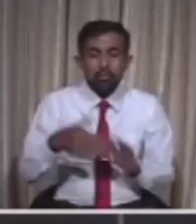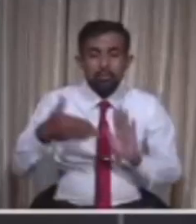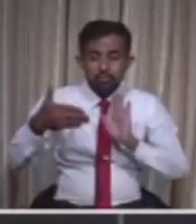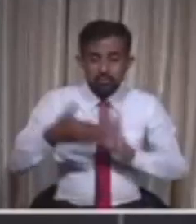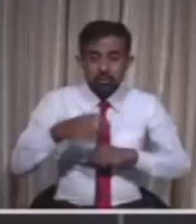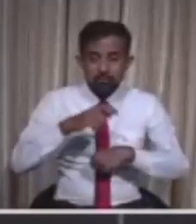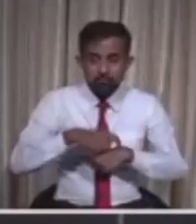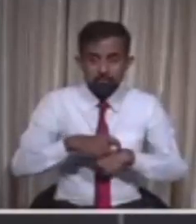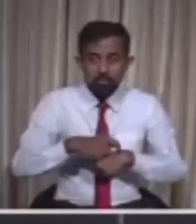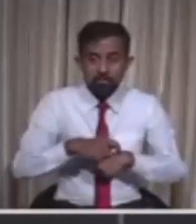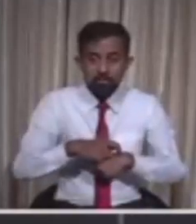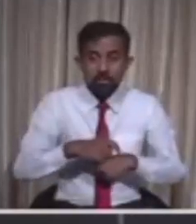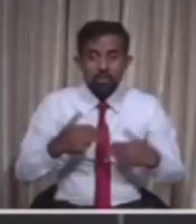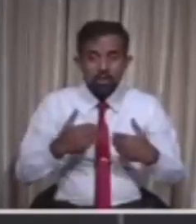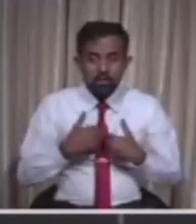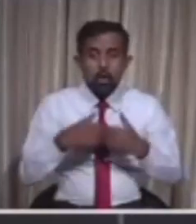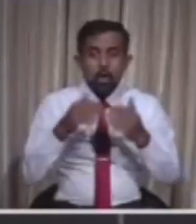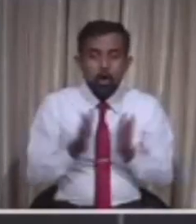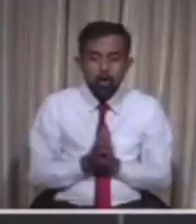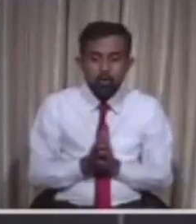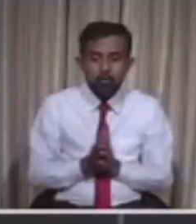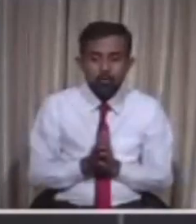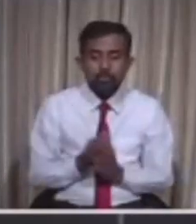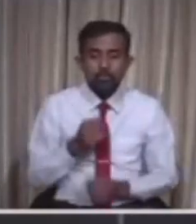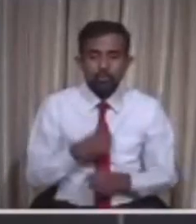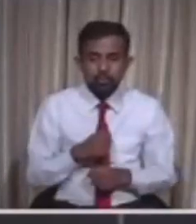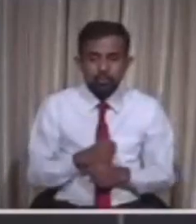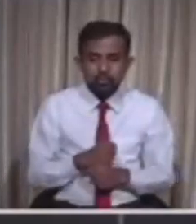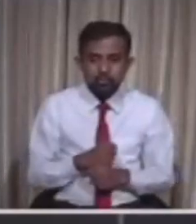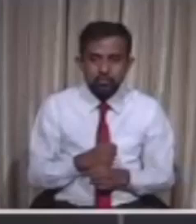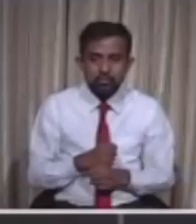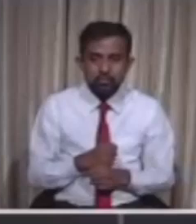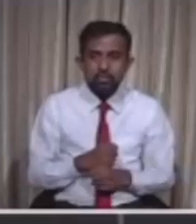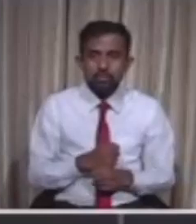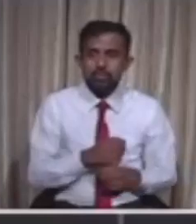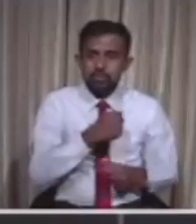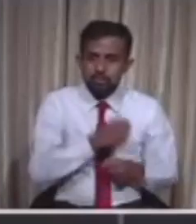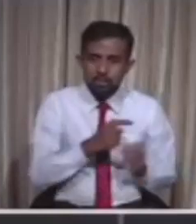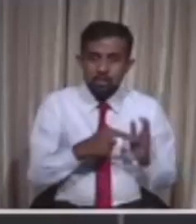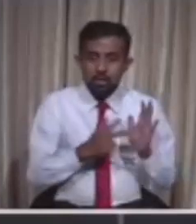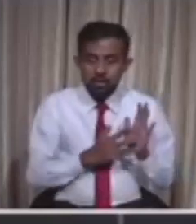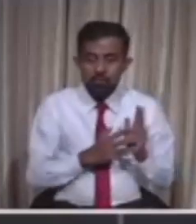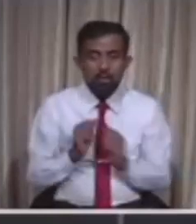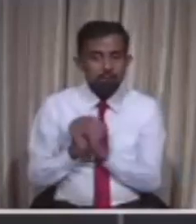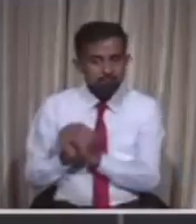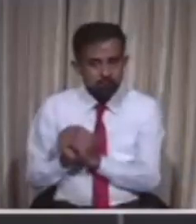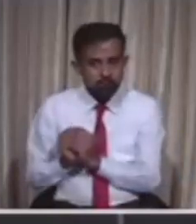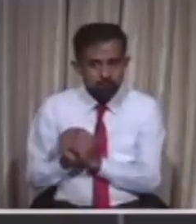කාලීන අපි සර්වපාක්ෂික ආණ්ඩුවක්ද රජයක්ද